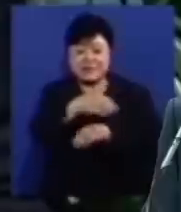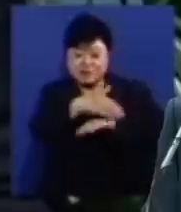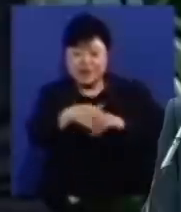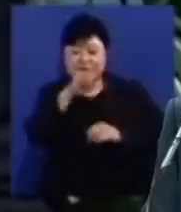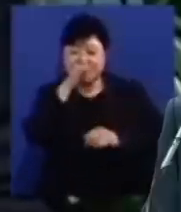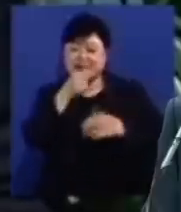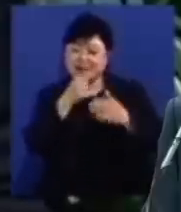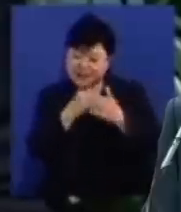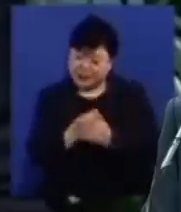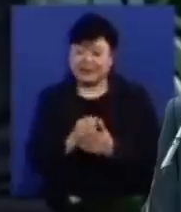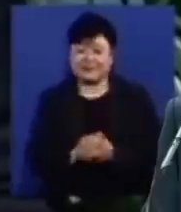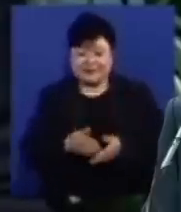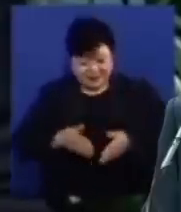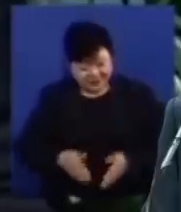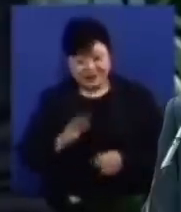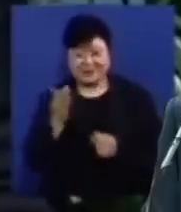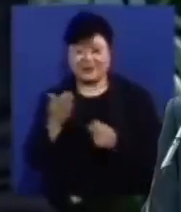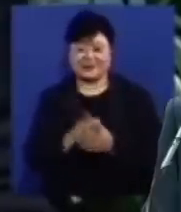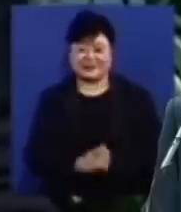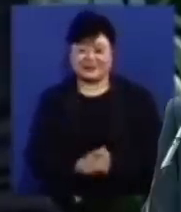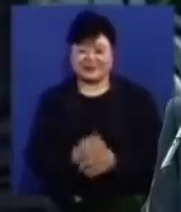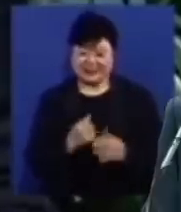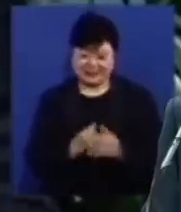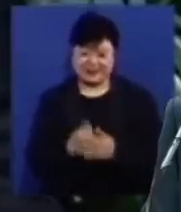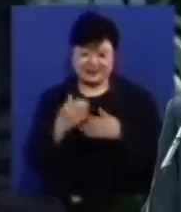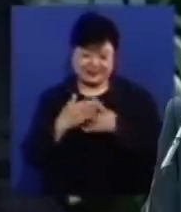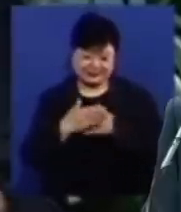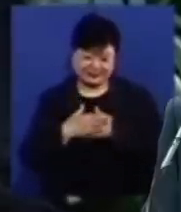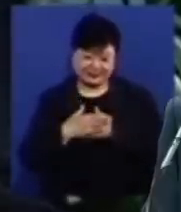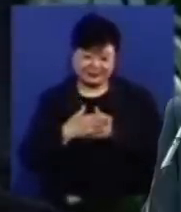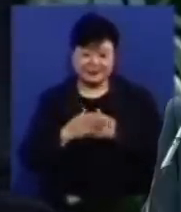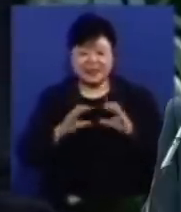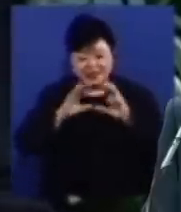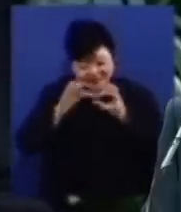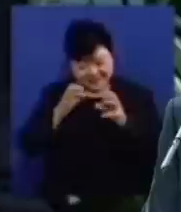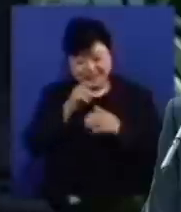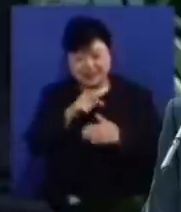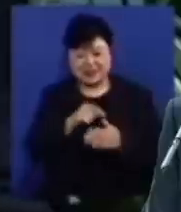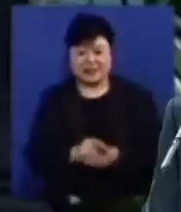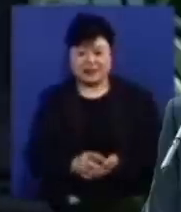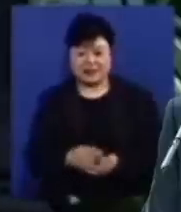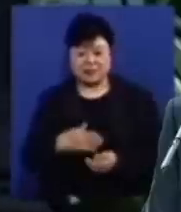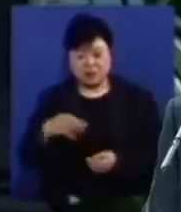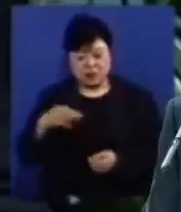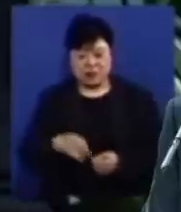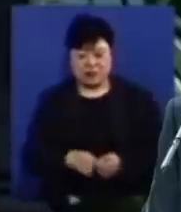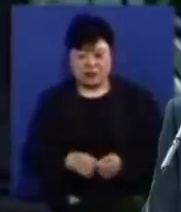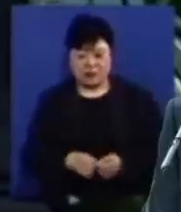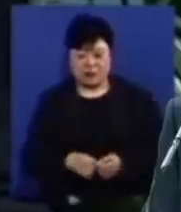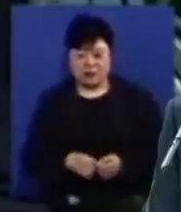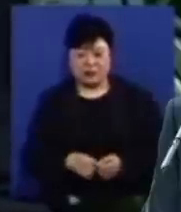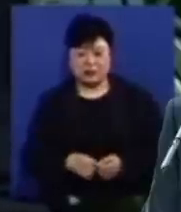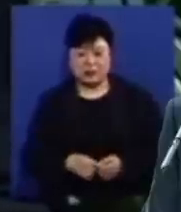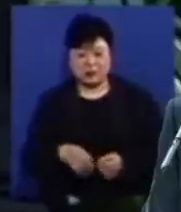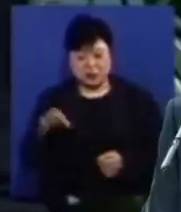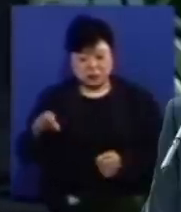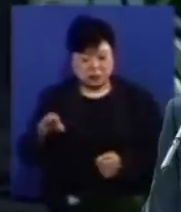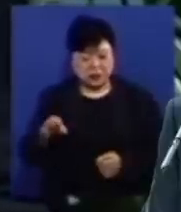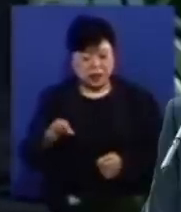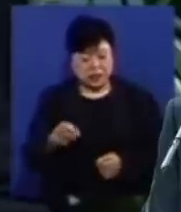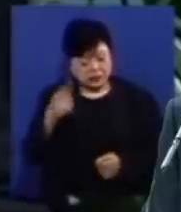계획 안에서 태어난 것입니다. 그러므로 나는 이 세상에 무용지물이라고 잘못 생각하는